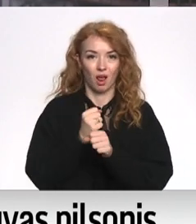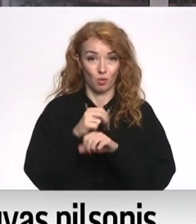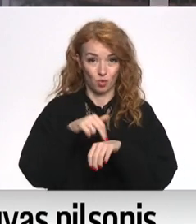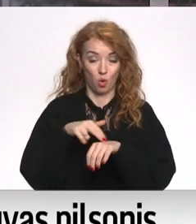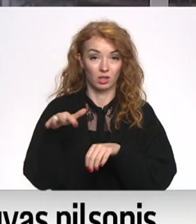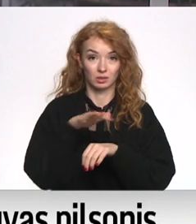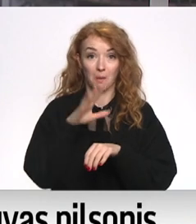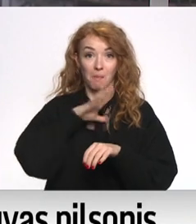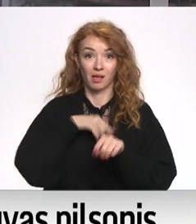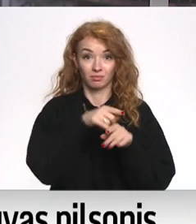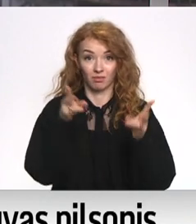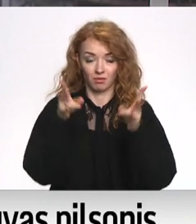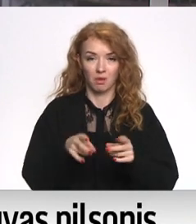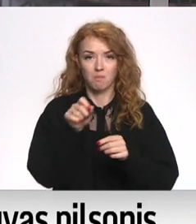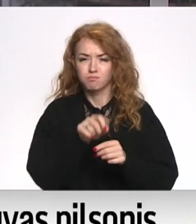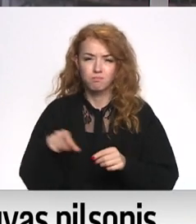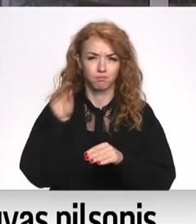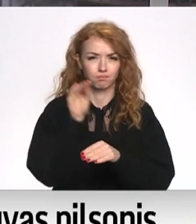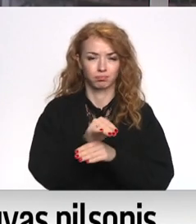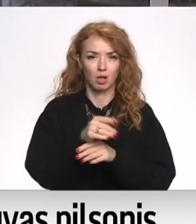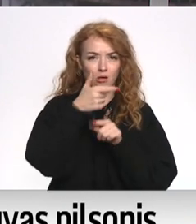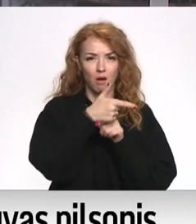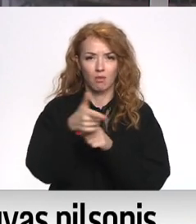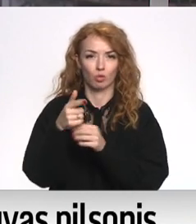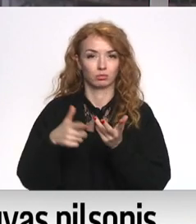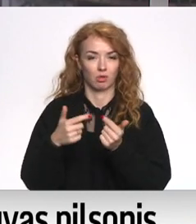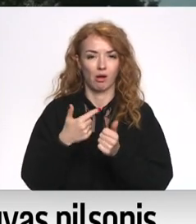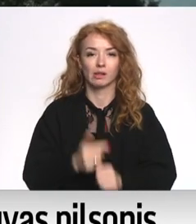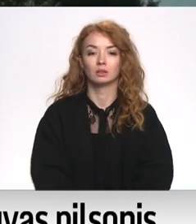notikušā ievērojuma palielināts video novērošanas kameru skaits.